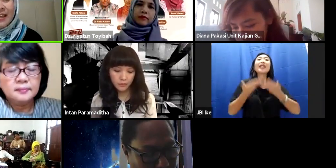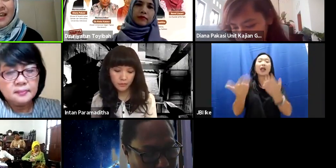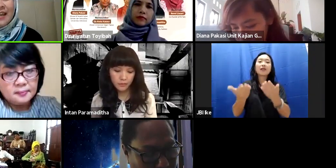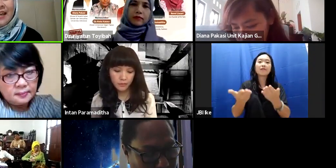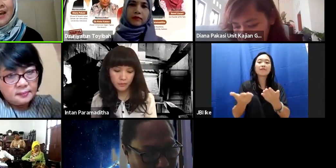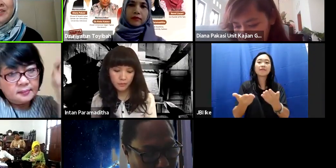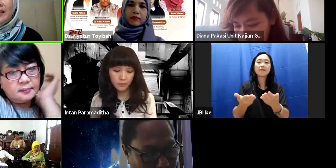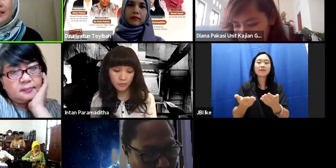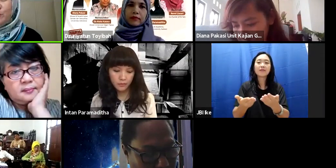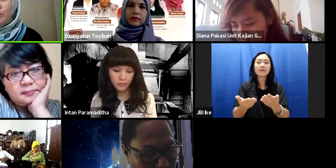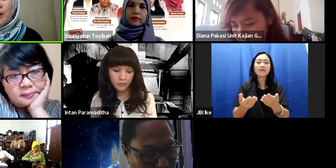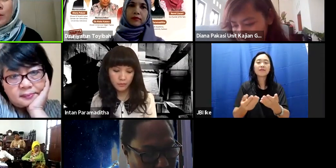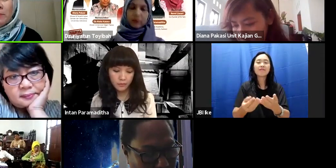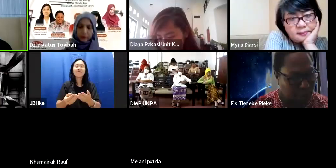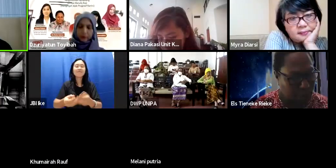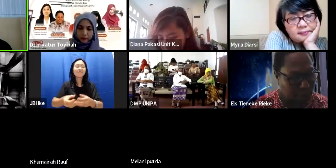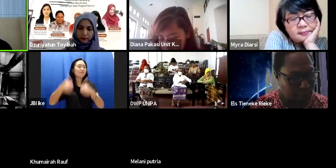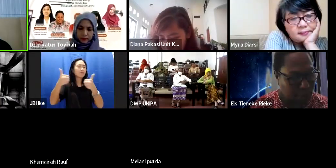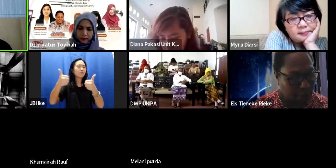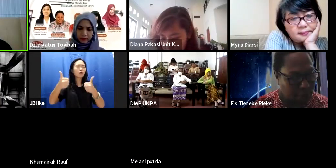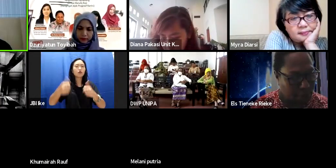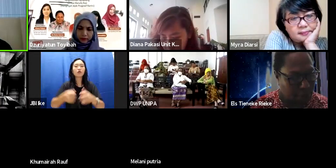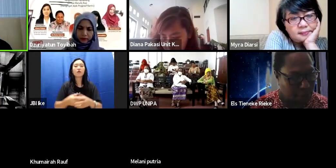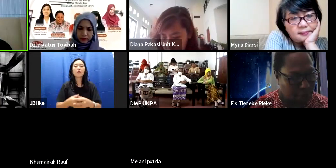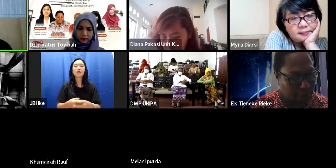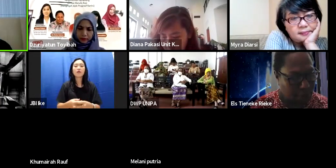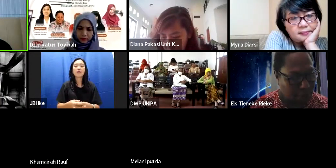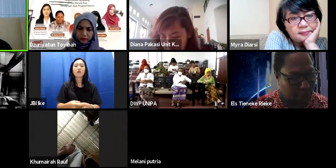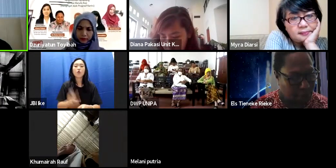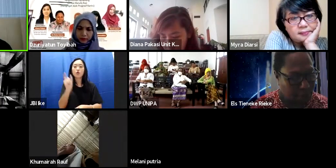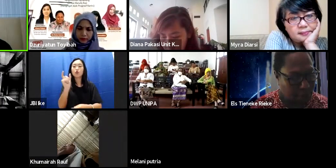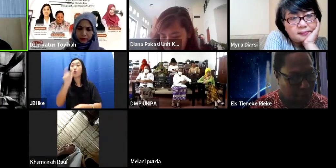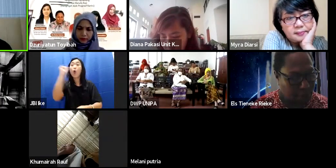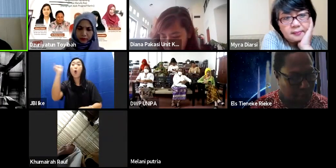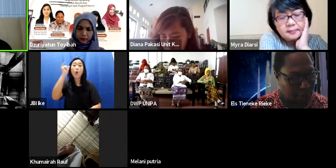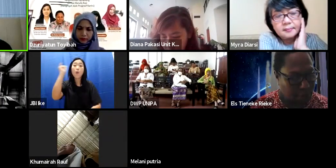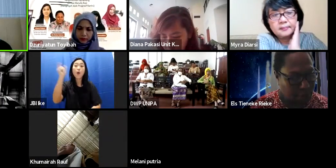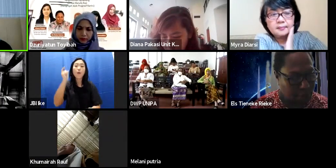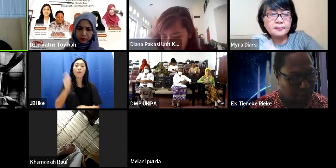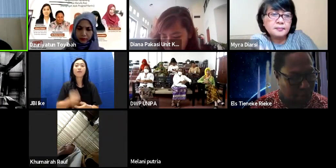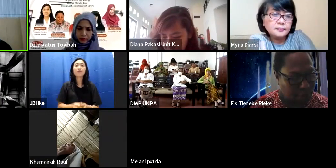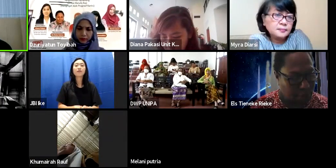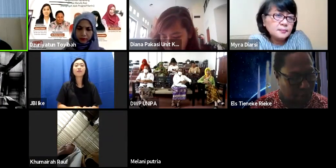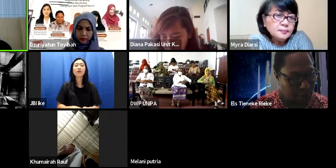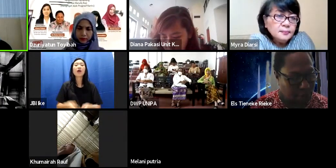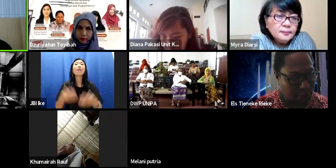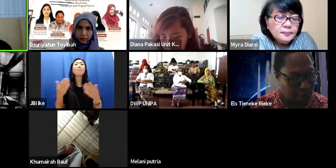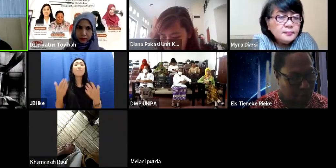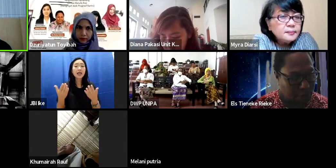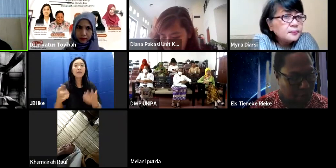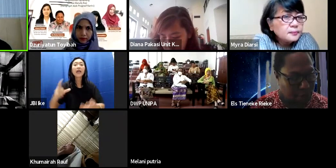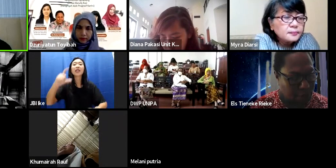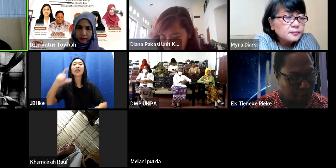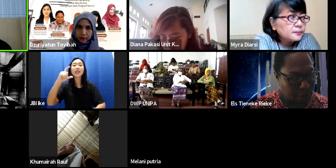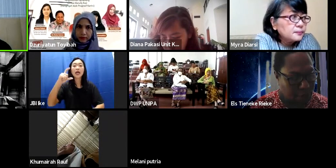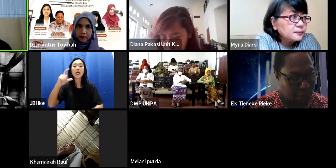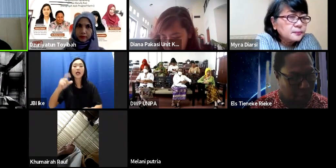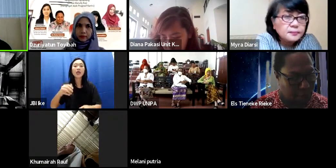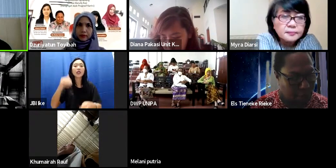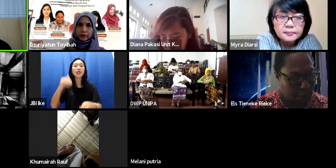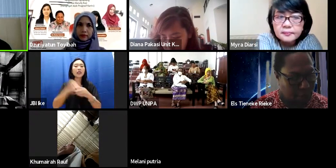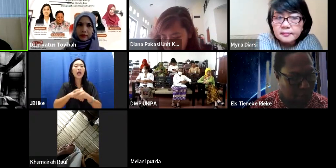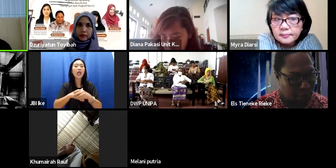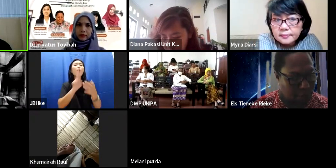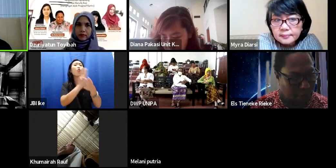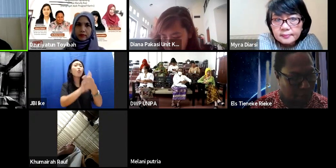kampus? Haruskah tanggung jawab dalam upaya transformasi di dalam kampus itu hanya menjadi beban para akademisi